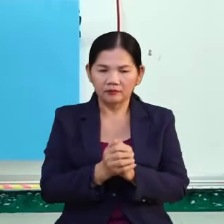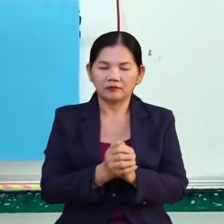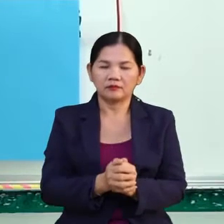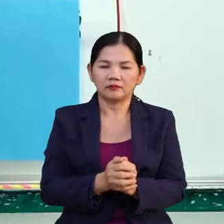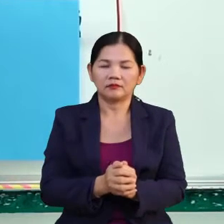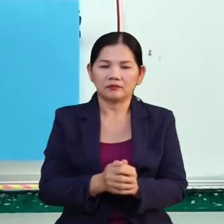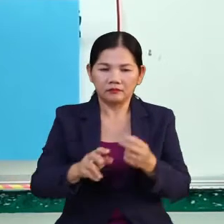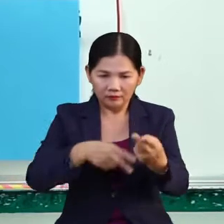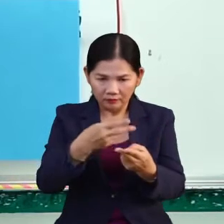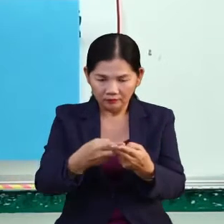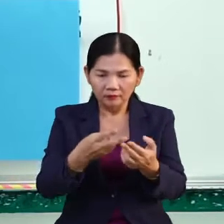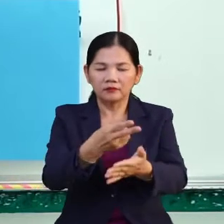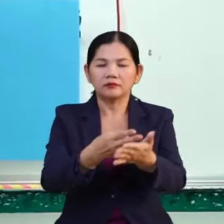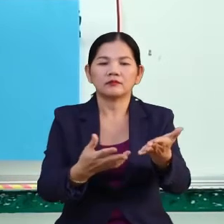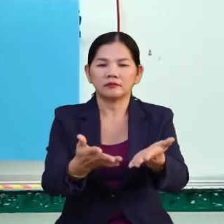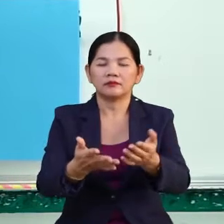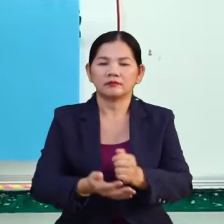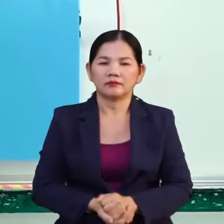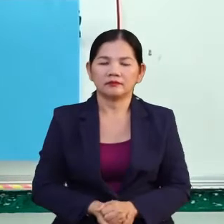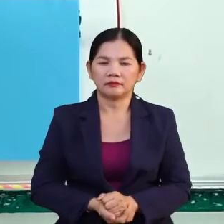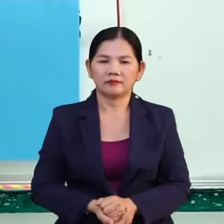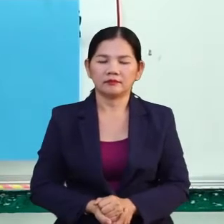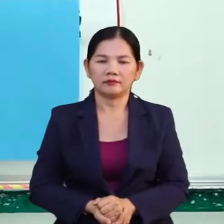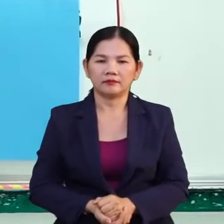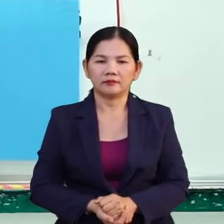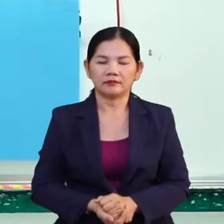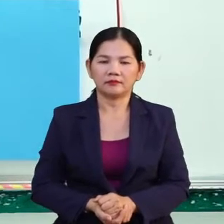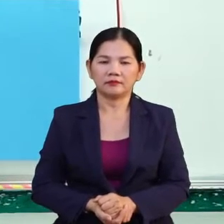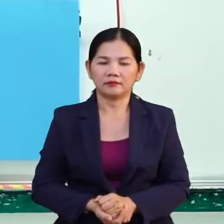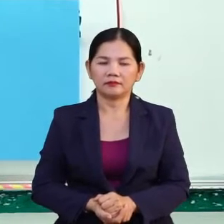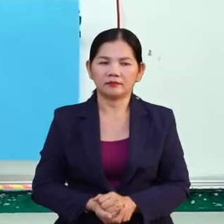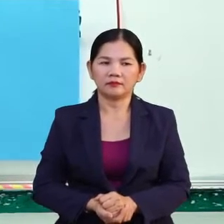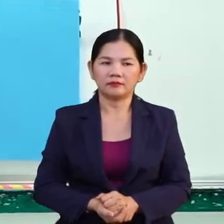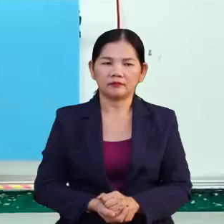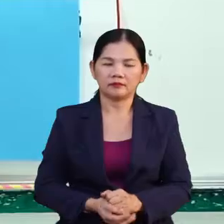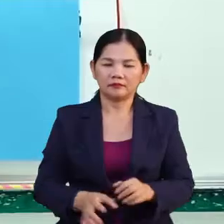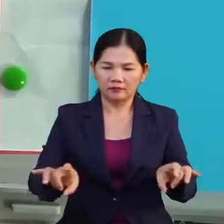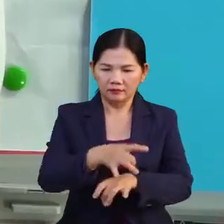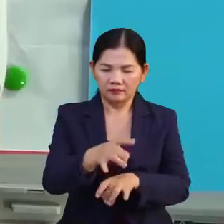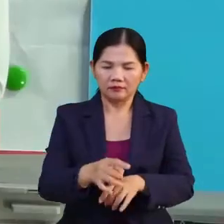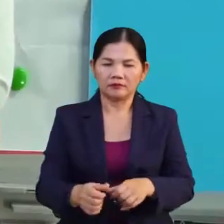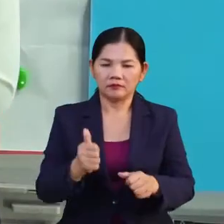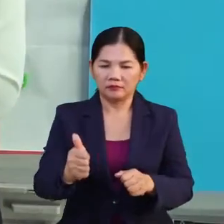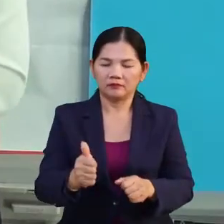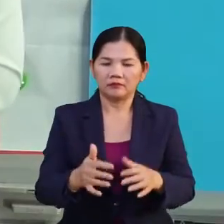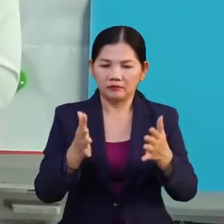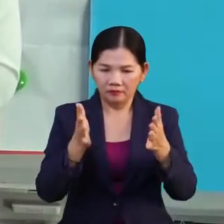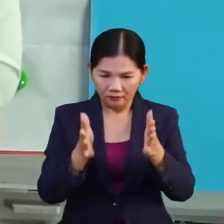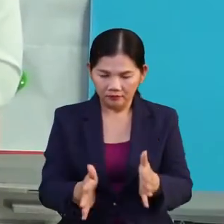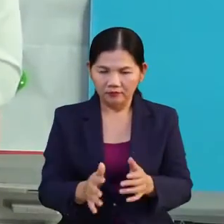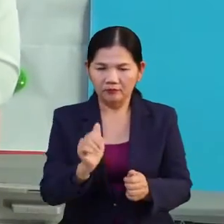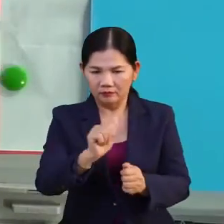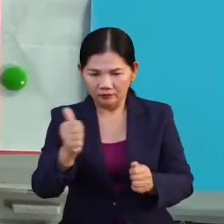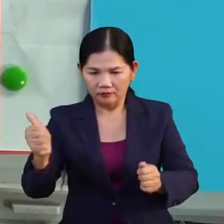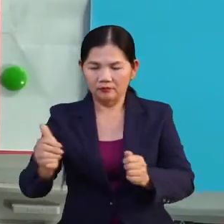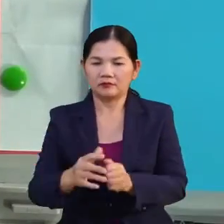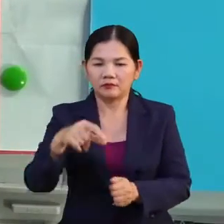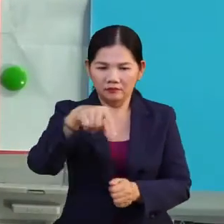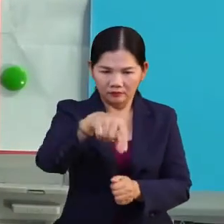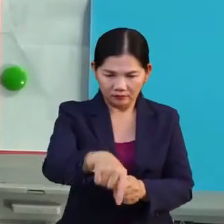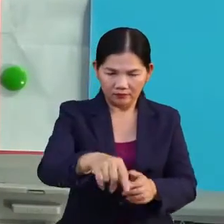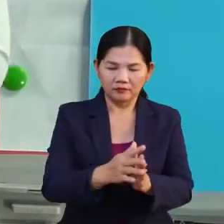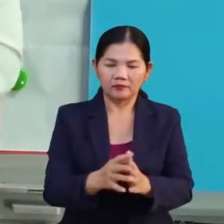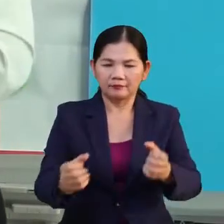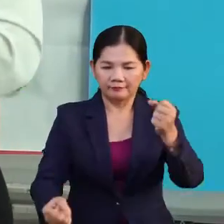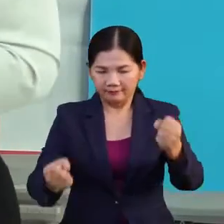ម្លើយកូនមើលកូនកើតថាមិនខ្លះកូនចាកូនដាក់មកអំពើល្អរបស់នារីម្នាក់កនៅពេ